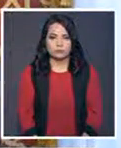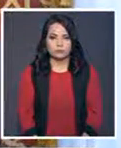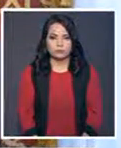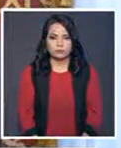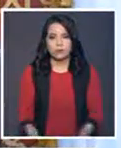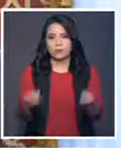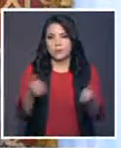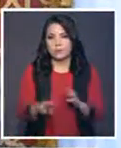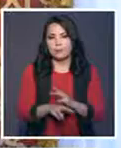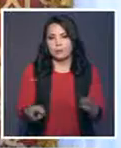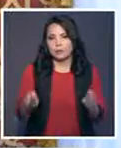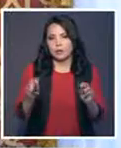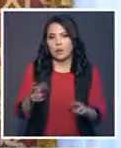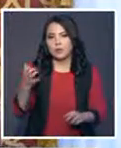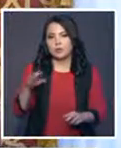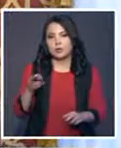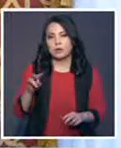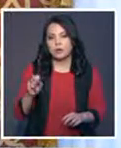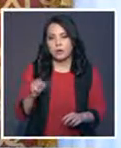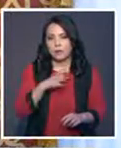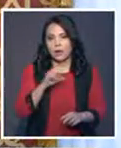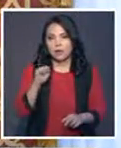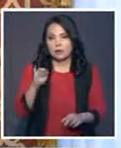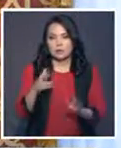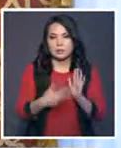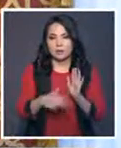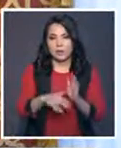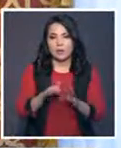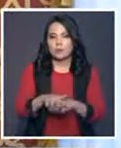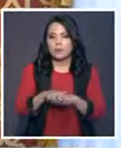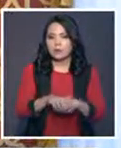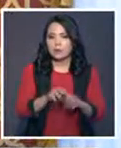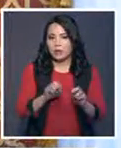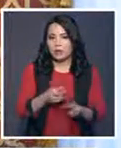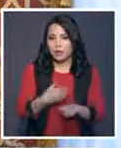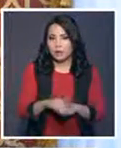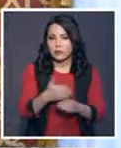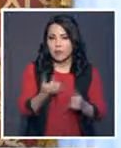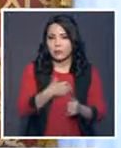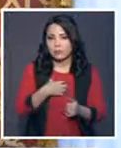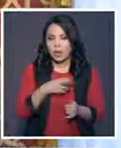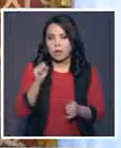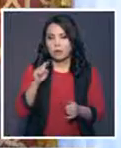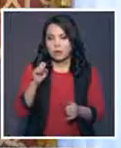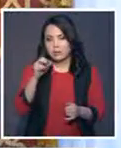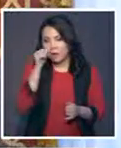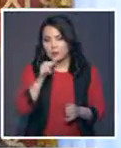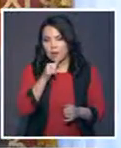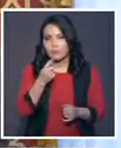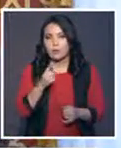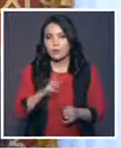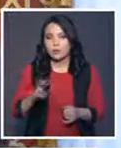Сол кезде министрлік 500 тонна АИ-80 бензинін бөлді, ал қазан айында қажетті 1250 тоннаның 200